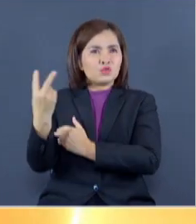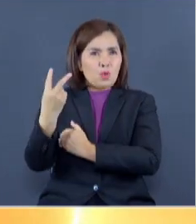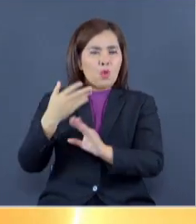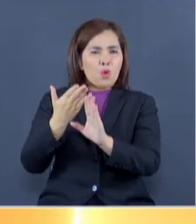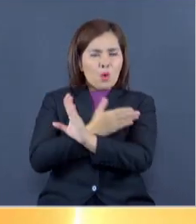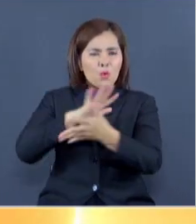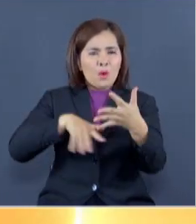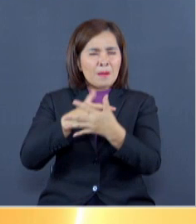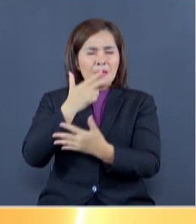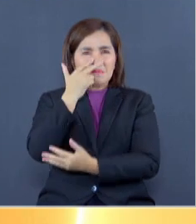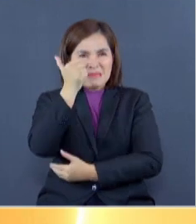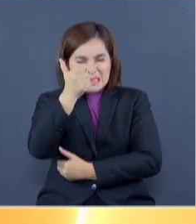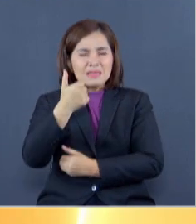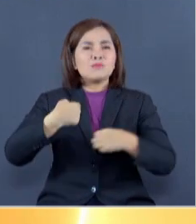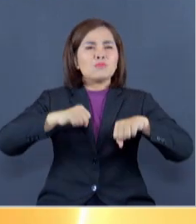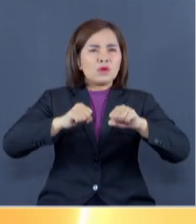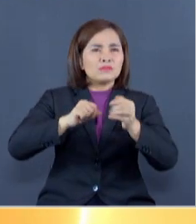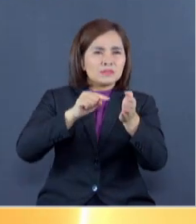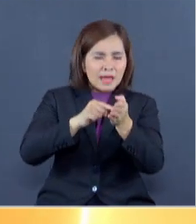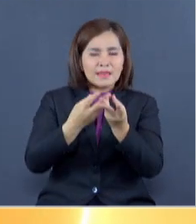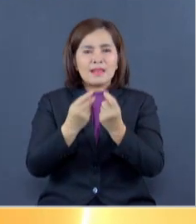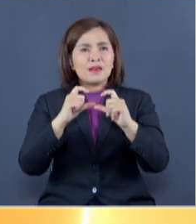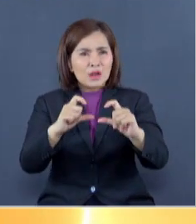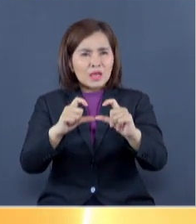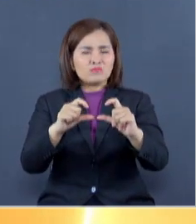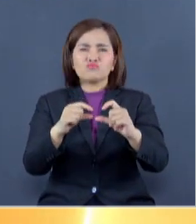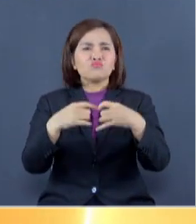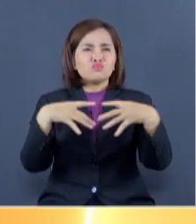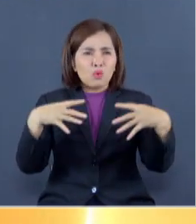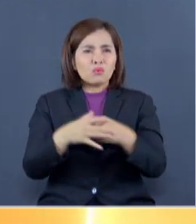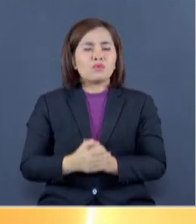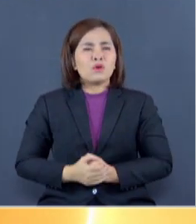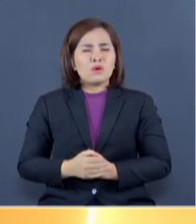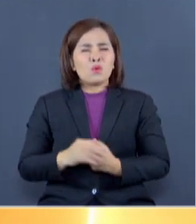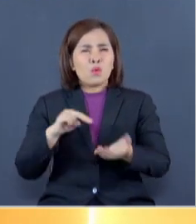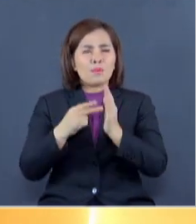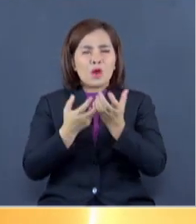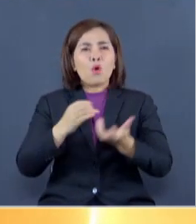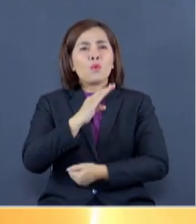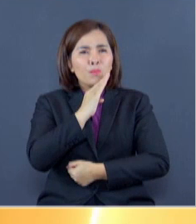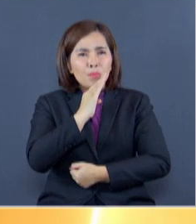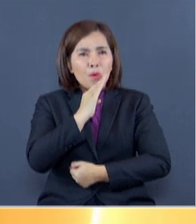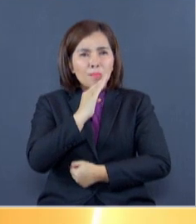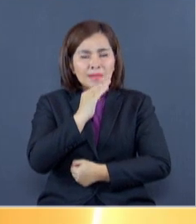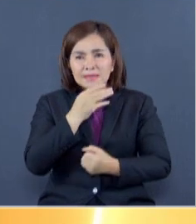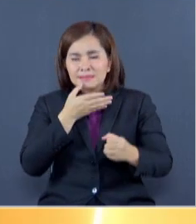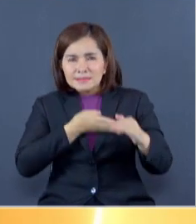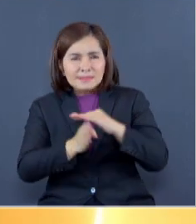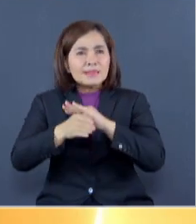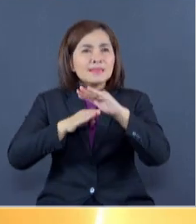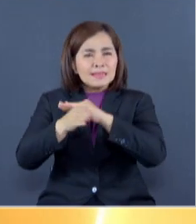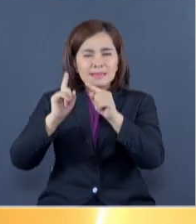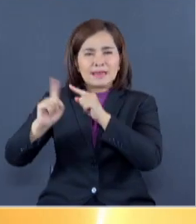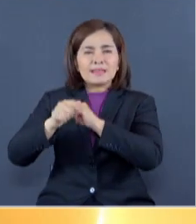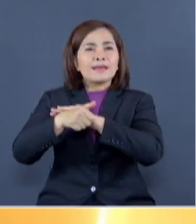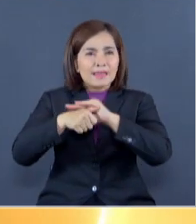มาดีไม่ว่าจะมอเตอร์ไซค์ที่ใช้ป้ายทะเบียนก็ยังปลอมเลยอ ่ ะแล้วก็อำพรางเส้นทางหลบหนีดังนั้นเนี่ย